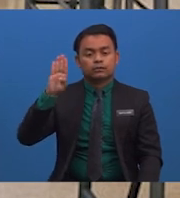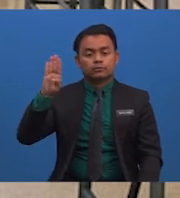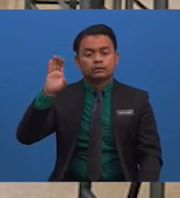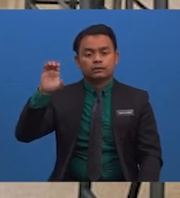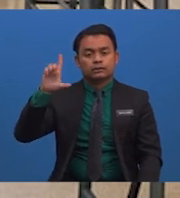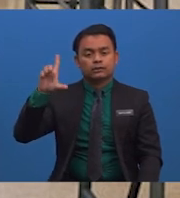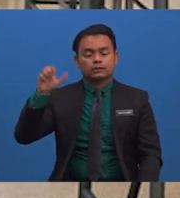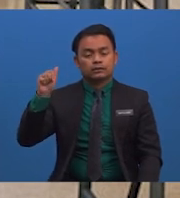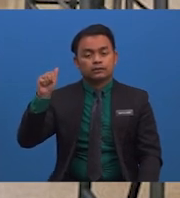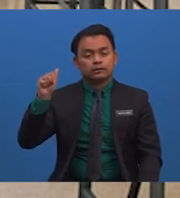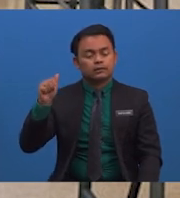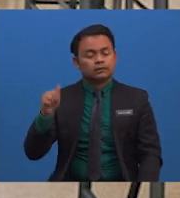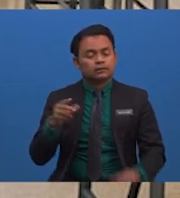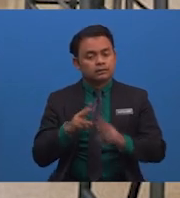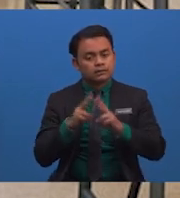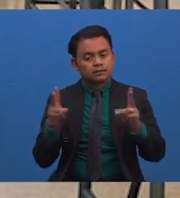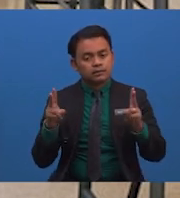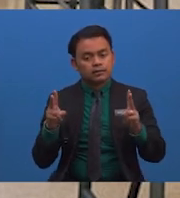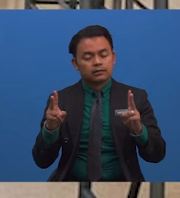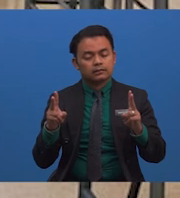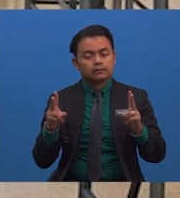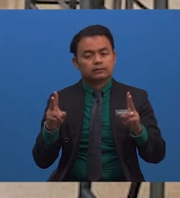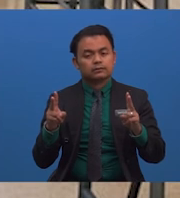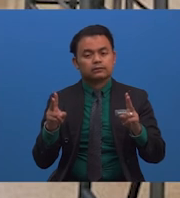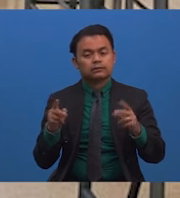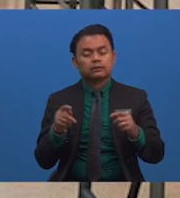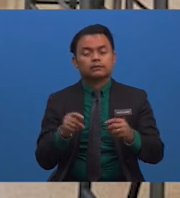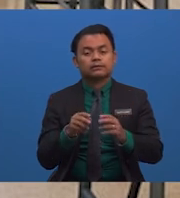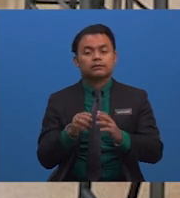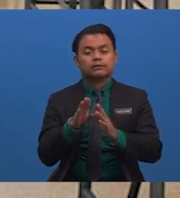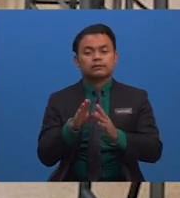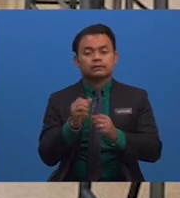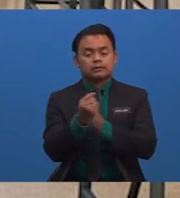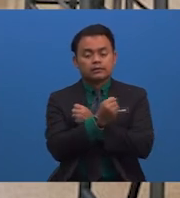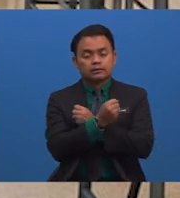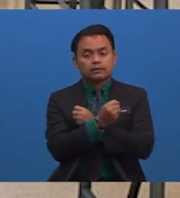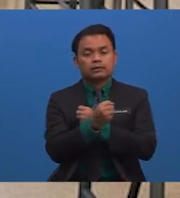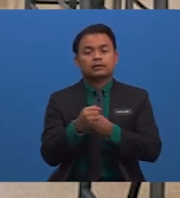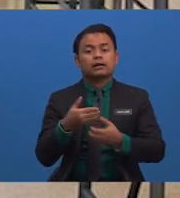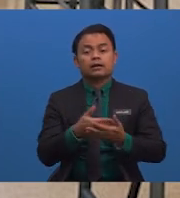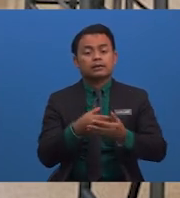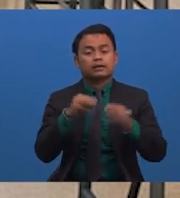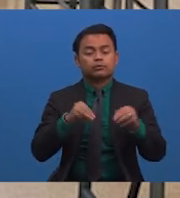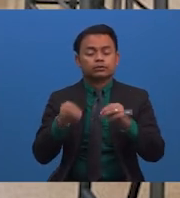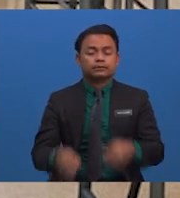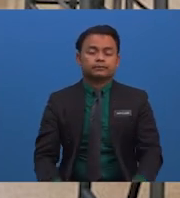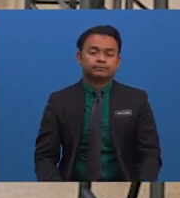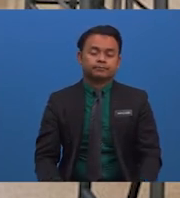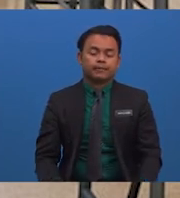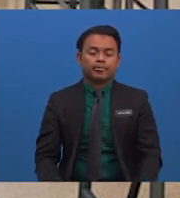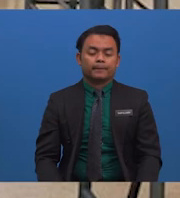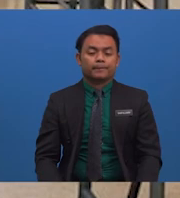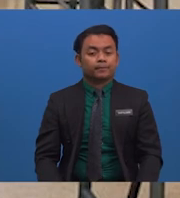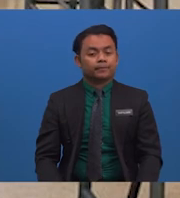Apakah kata ganti nama diri orang ketiga yang sesuai untuk dialog Fiona dan